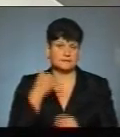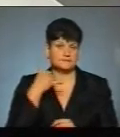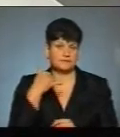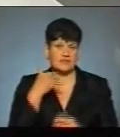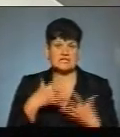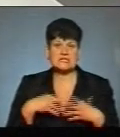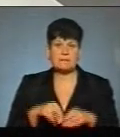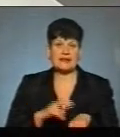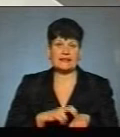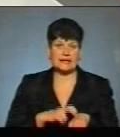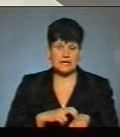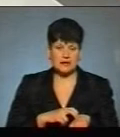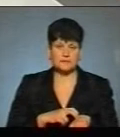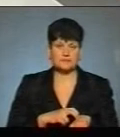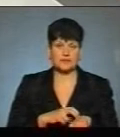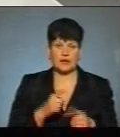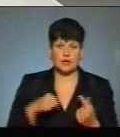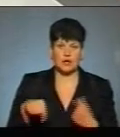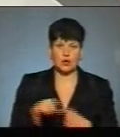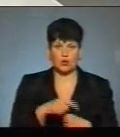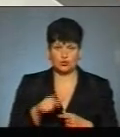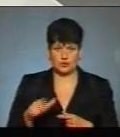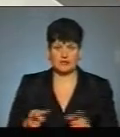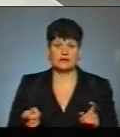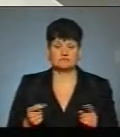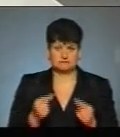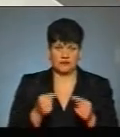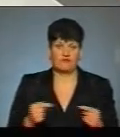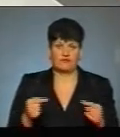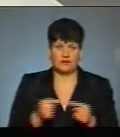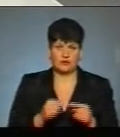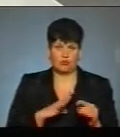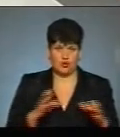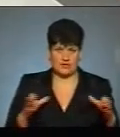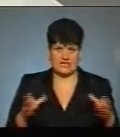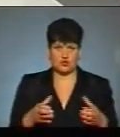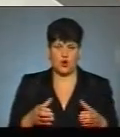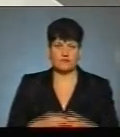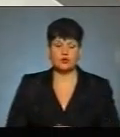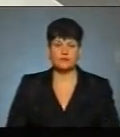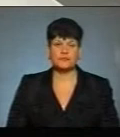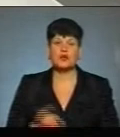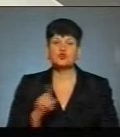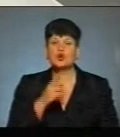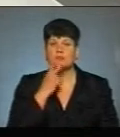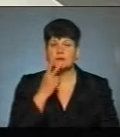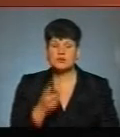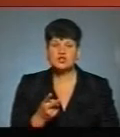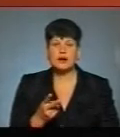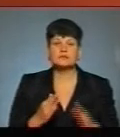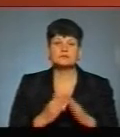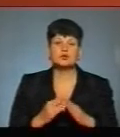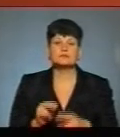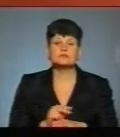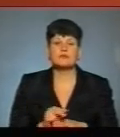лікарем, і коло контактних осіб було визначено, і їх було ізольовано. Що безпосередньо передбачає амбулаторне лікування,